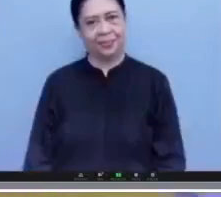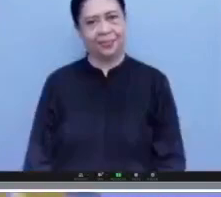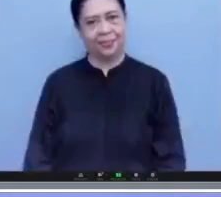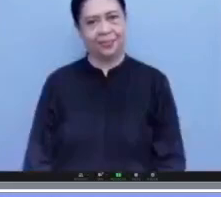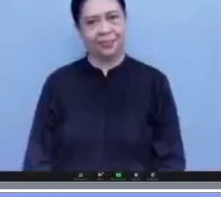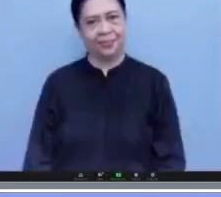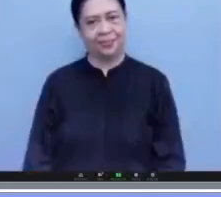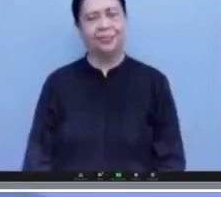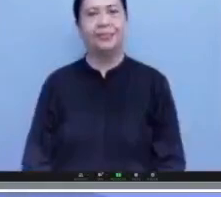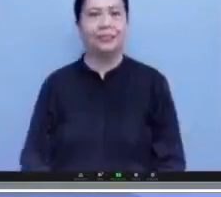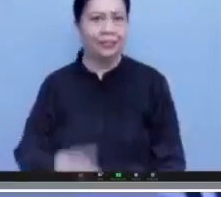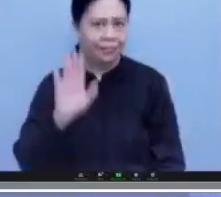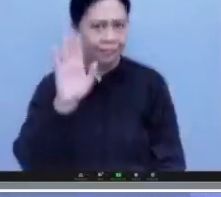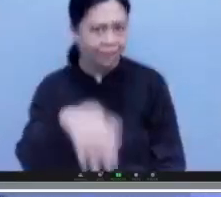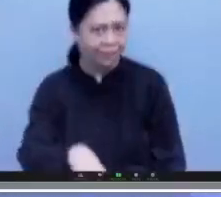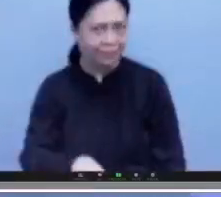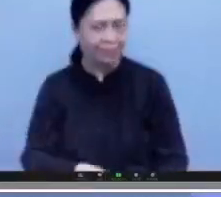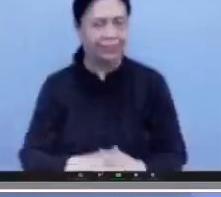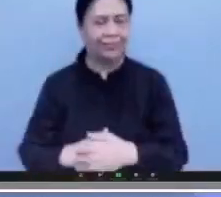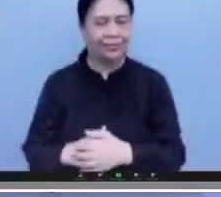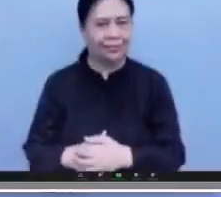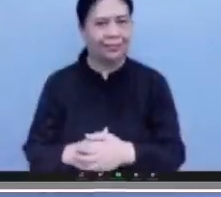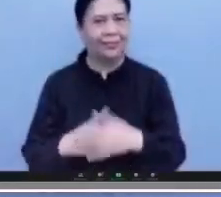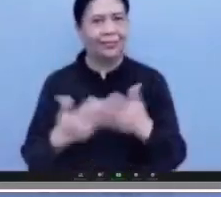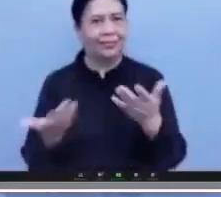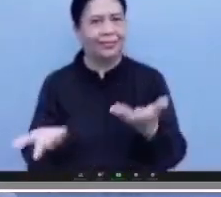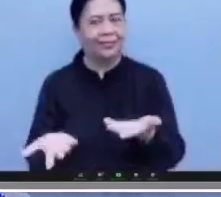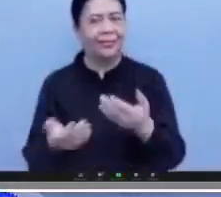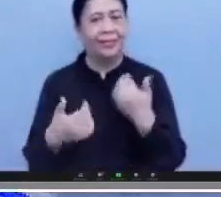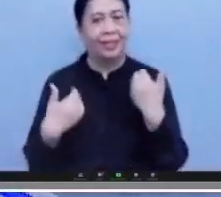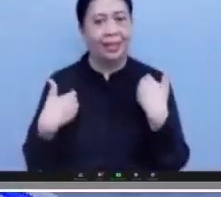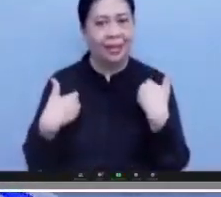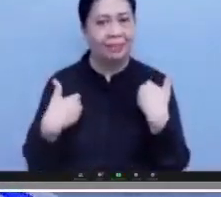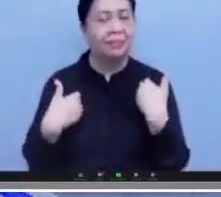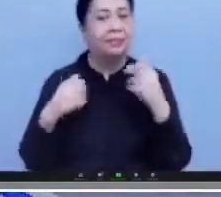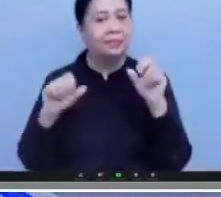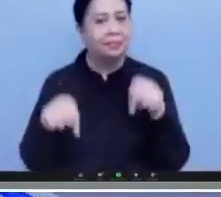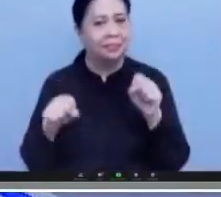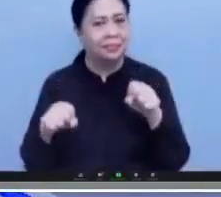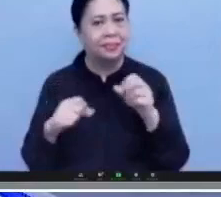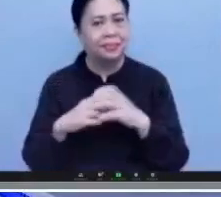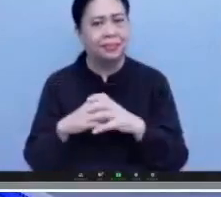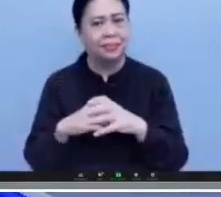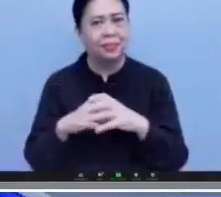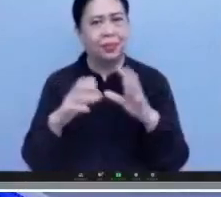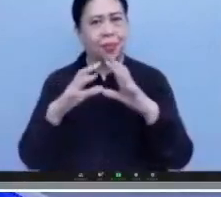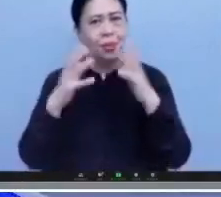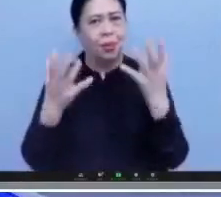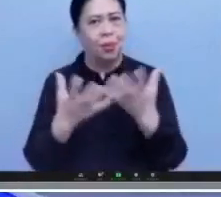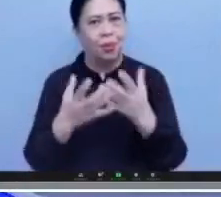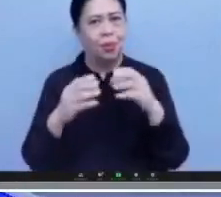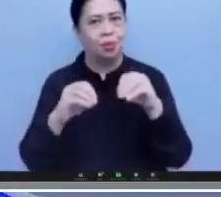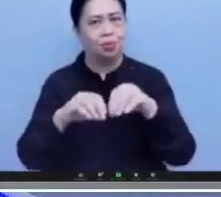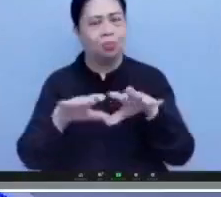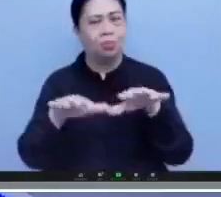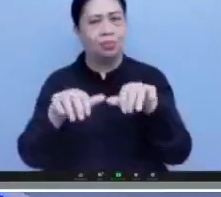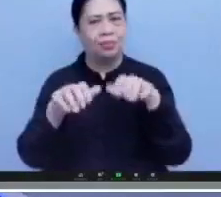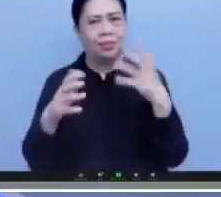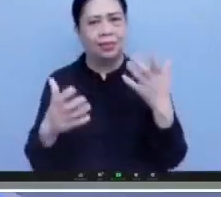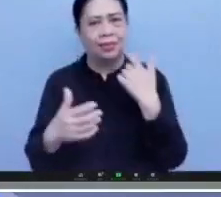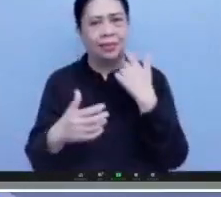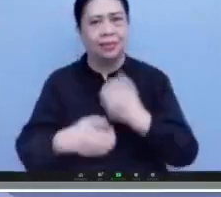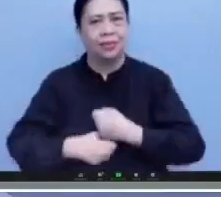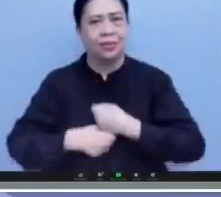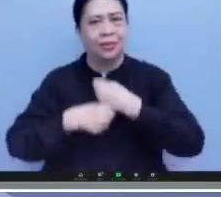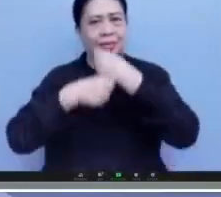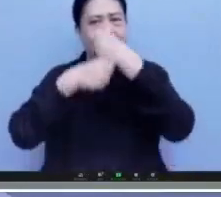Eto na nga mga mare at pare, posible raw maki-vogue in a global audience sa kanatapos lang na Voltes 5